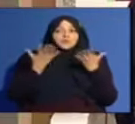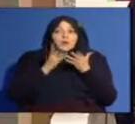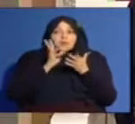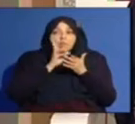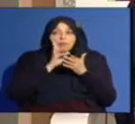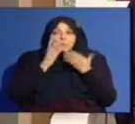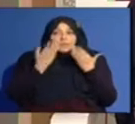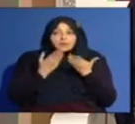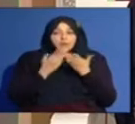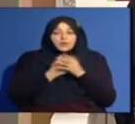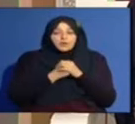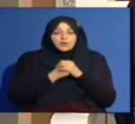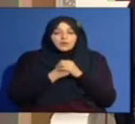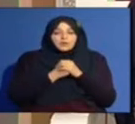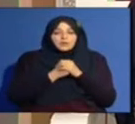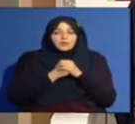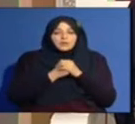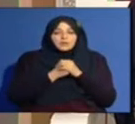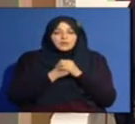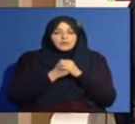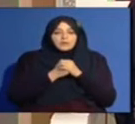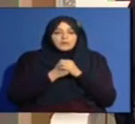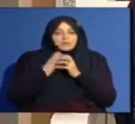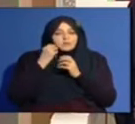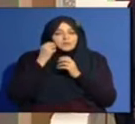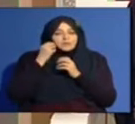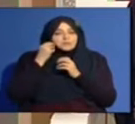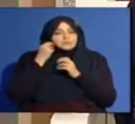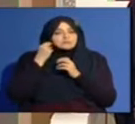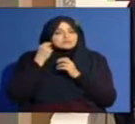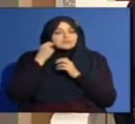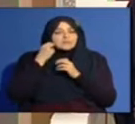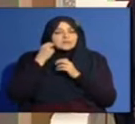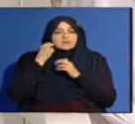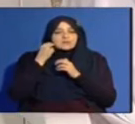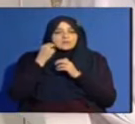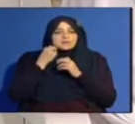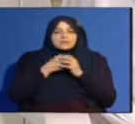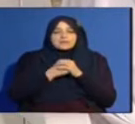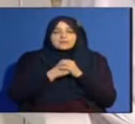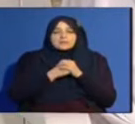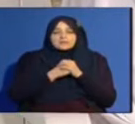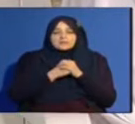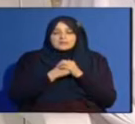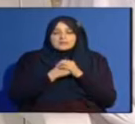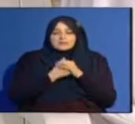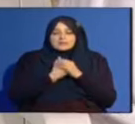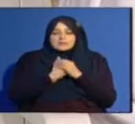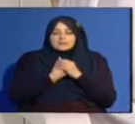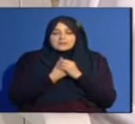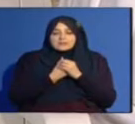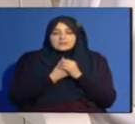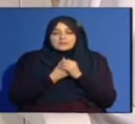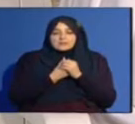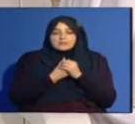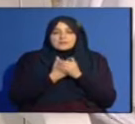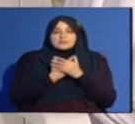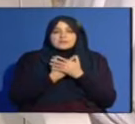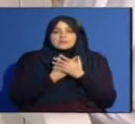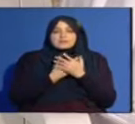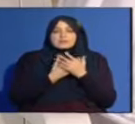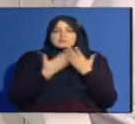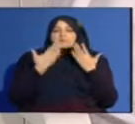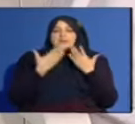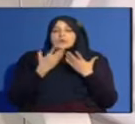الوقت. وراه المشكل الان؟ المشكل بكا كلمة مات بويها وتناقشنا على المنزل هذا اللي